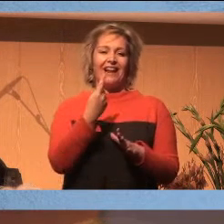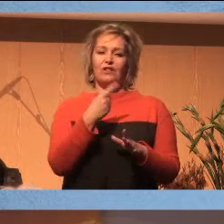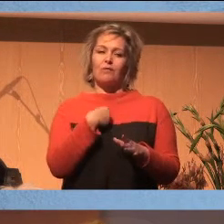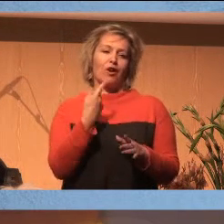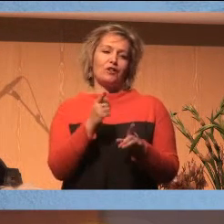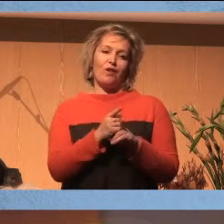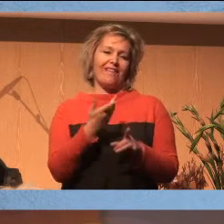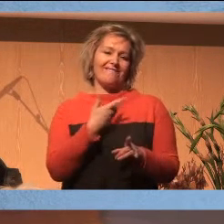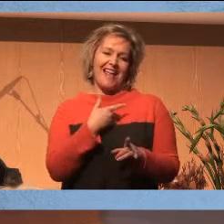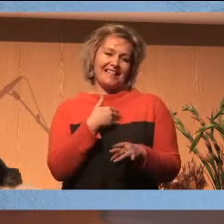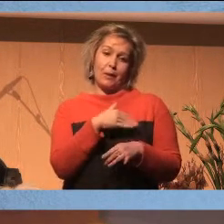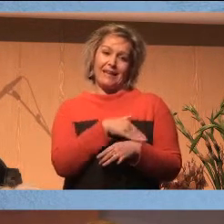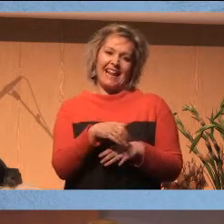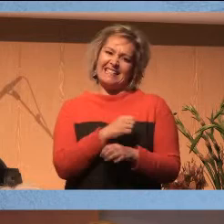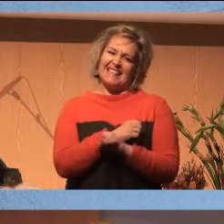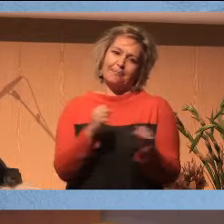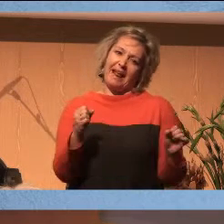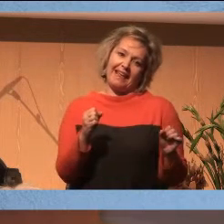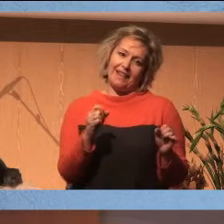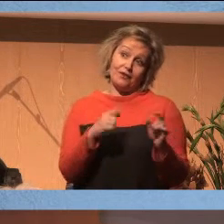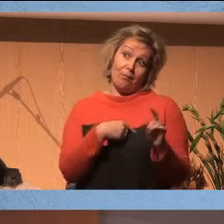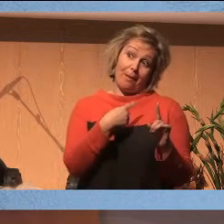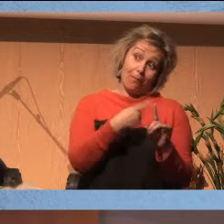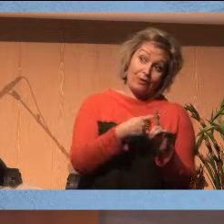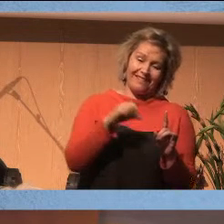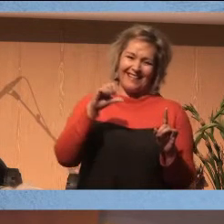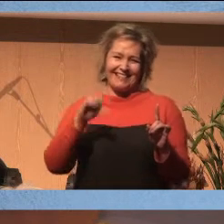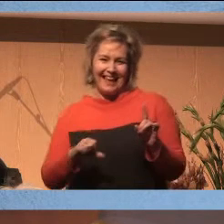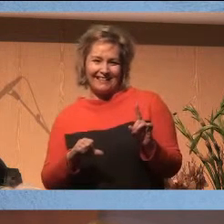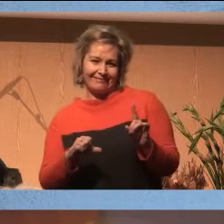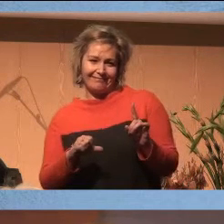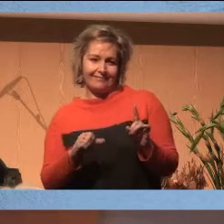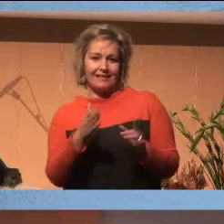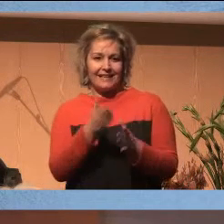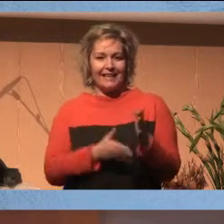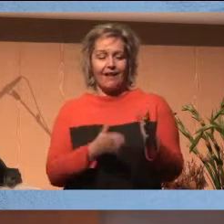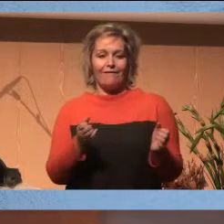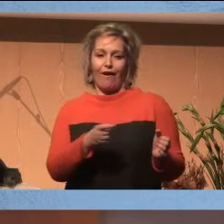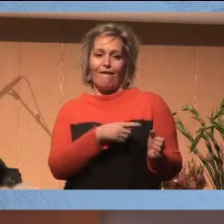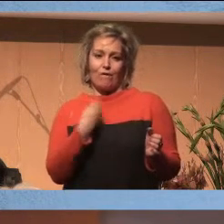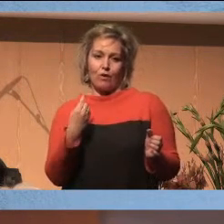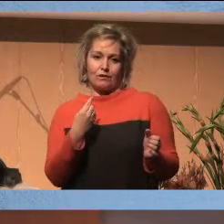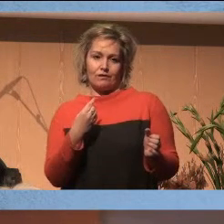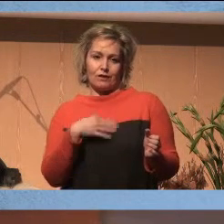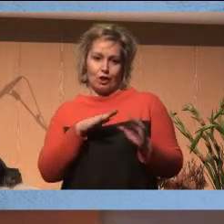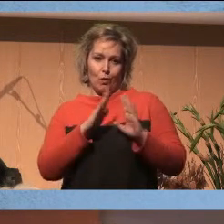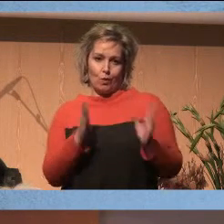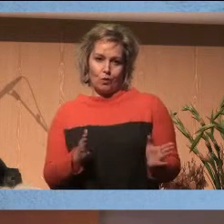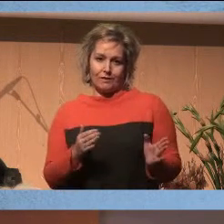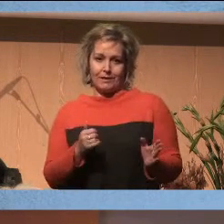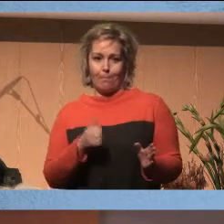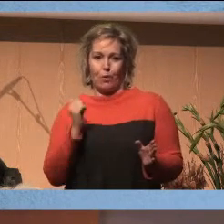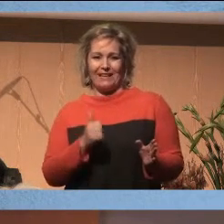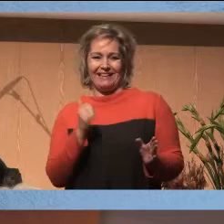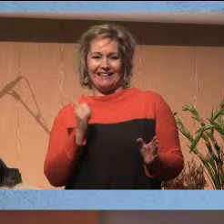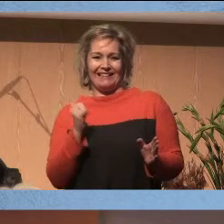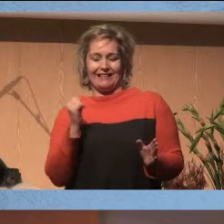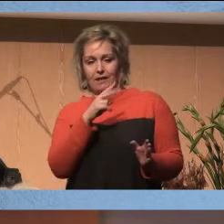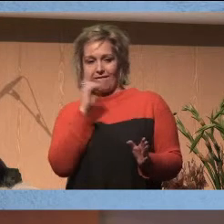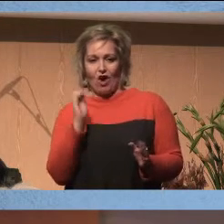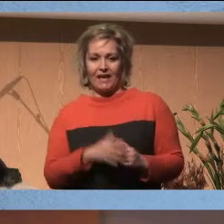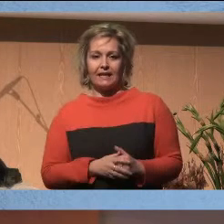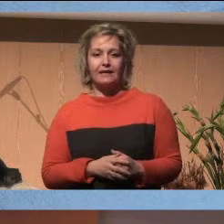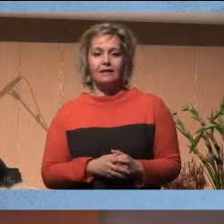var sånn veldig grensesprengende, hverken på den positive eller negative siden, fra vårt lille sykehus borte i